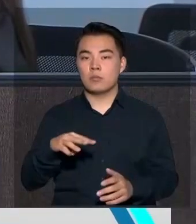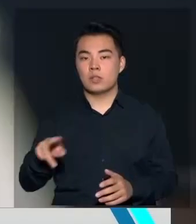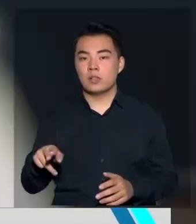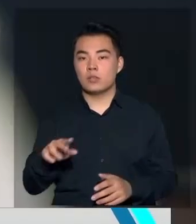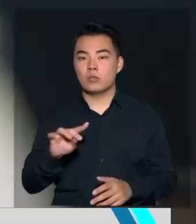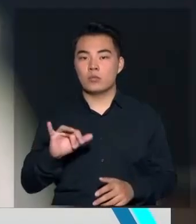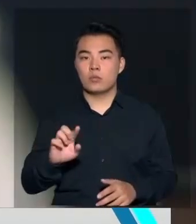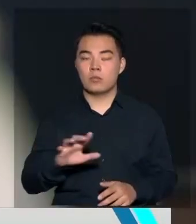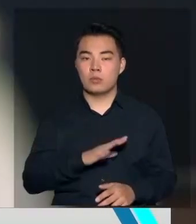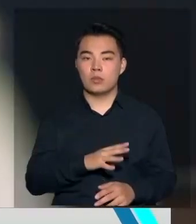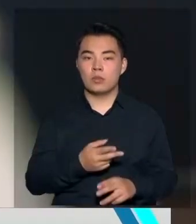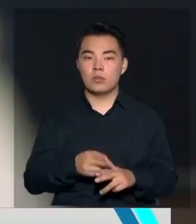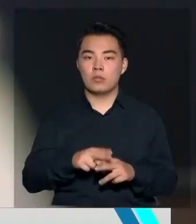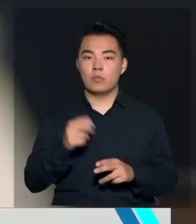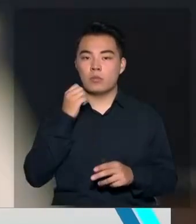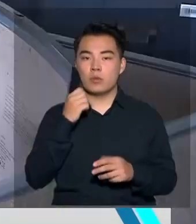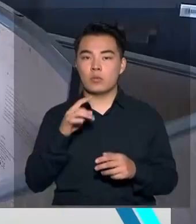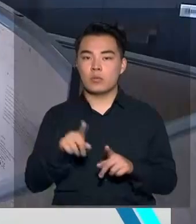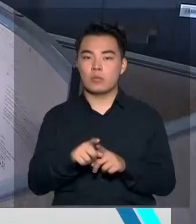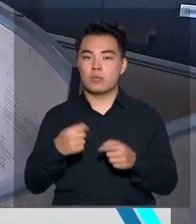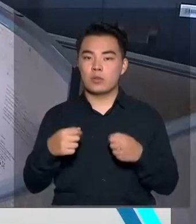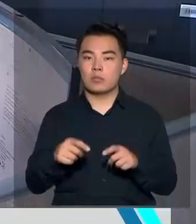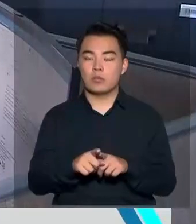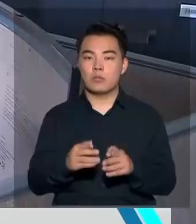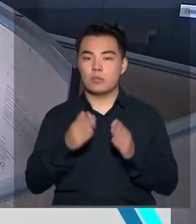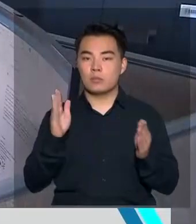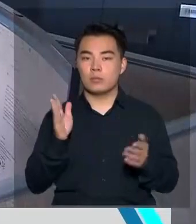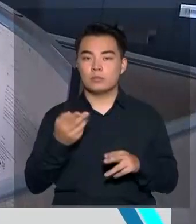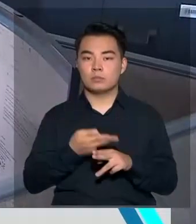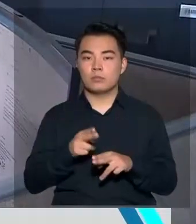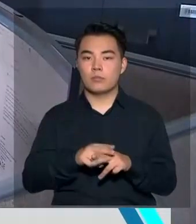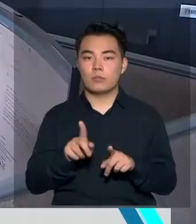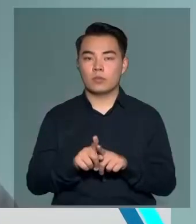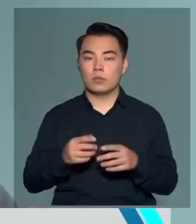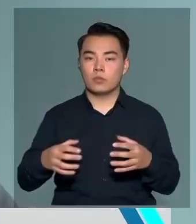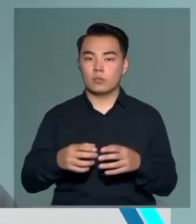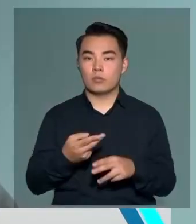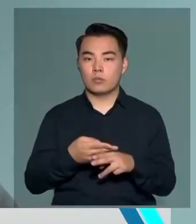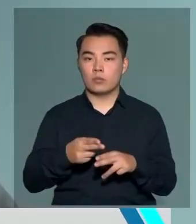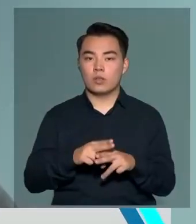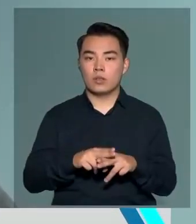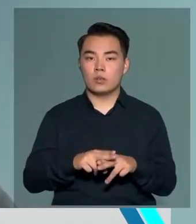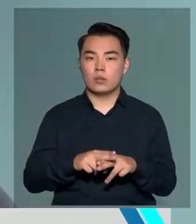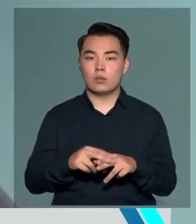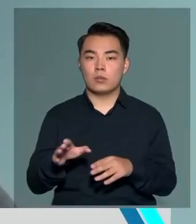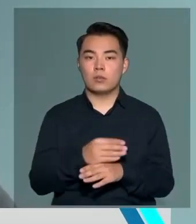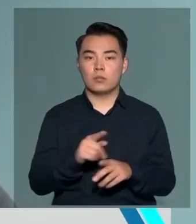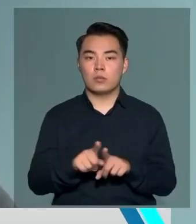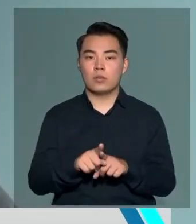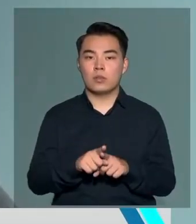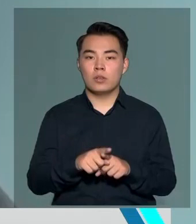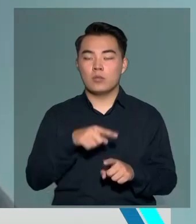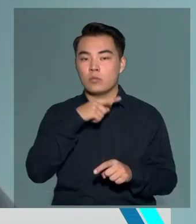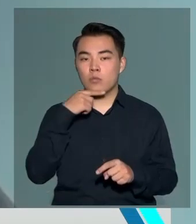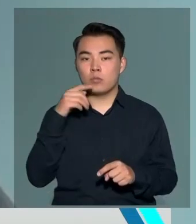рублей больше чем на Московской бирже у нас раньше объемы были до начала военных действий действия России в Украине У нас